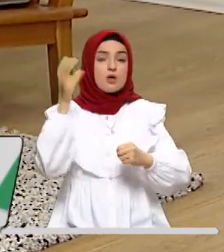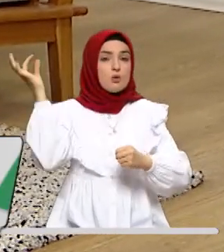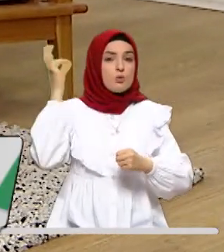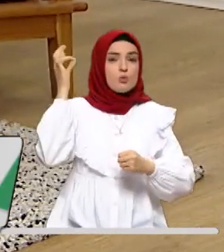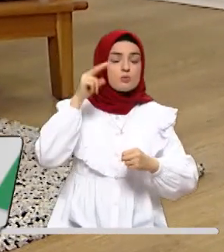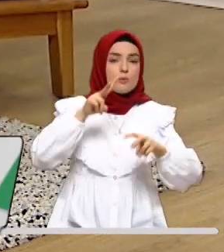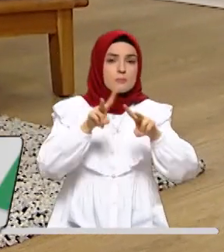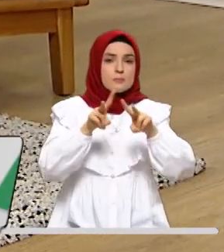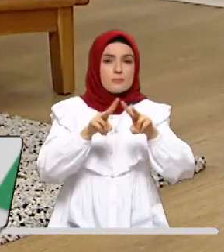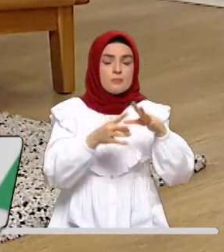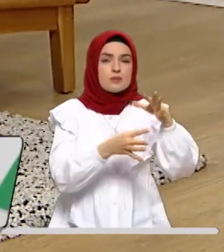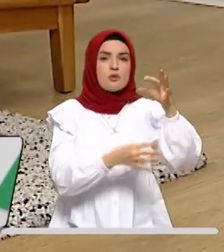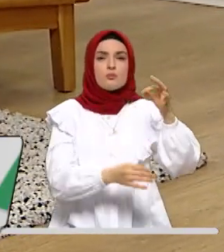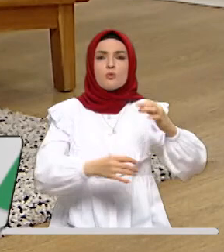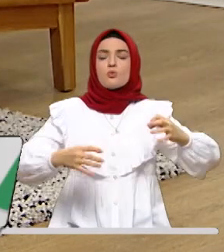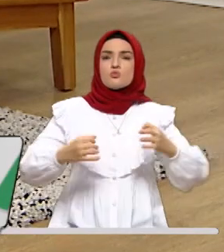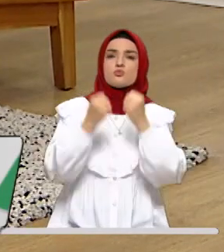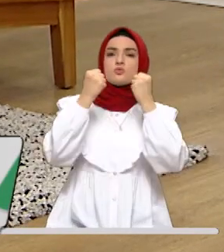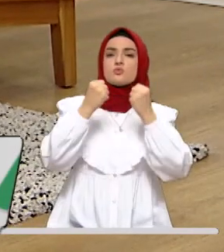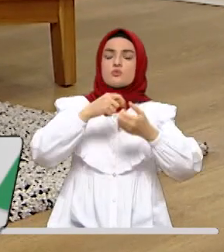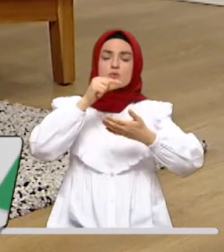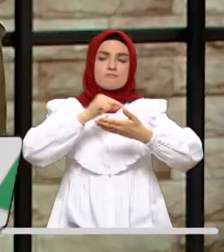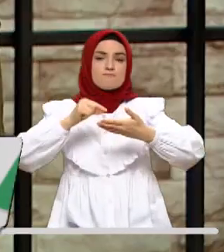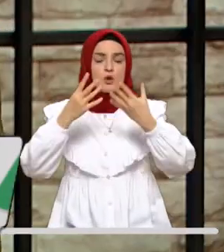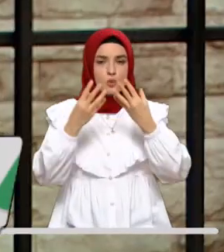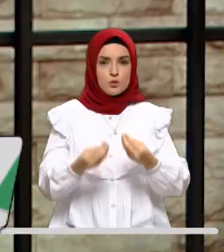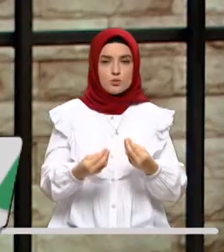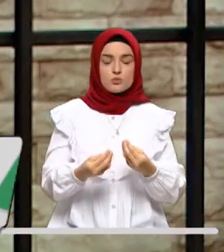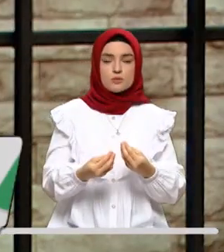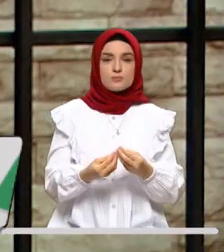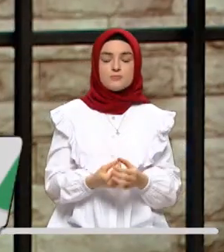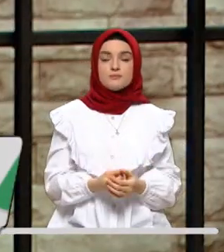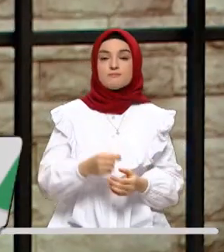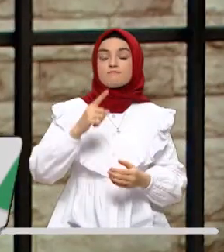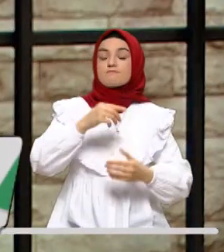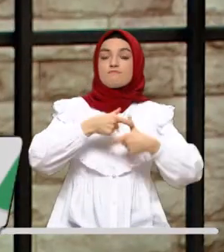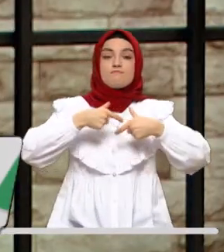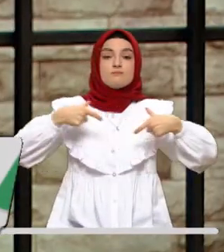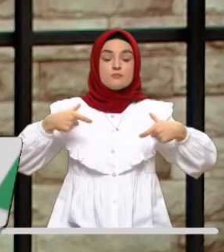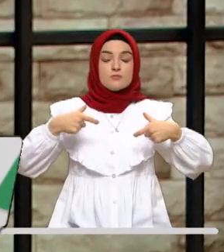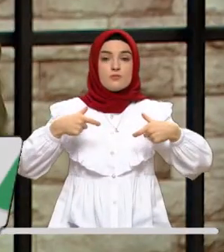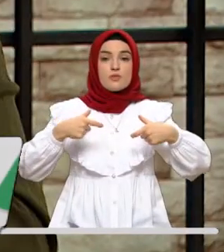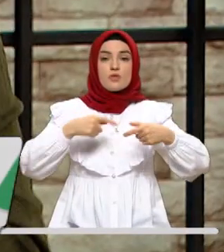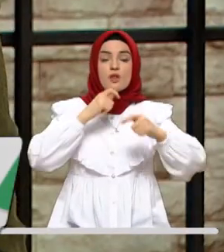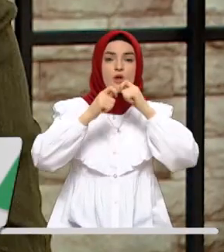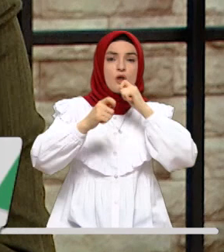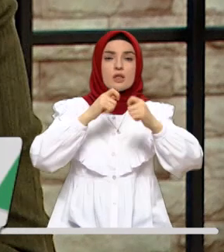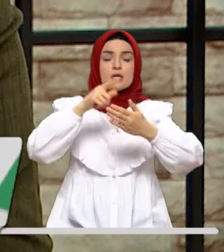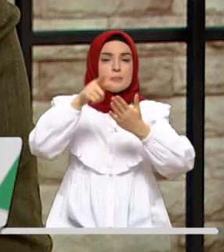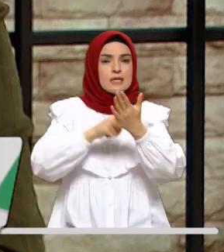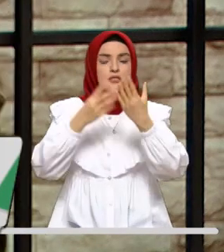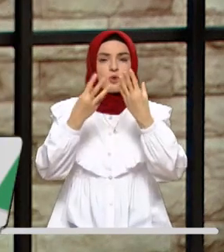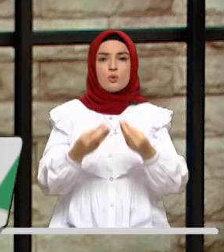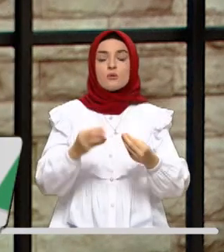bir kuruluş metni olarak, bir kurtuluş metni olarak, bir milli mutabakat metni olarak iki